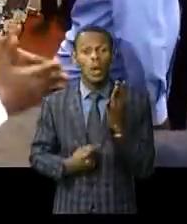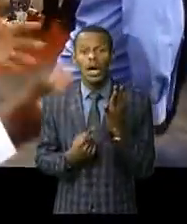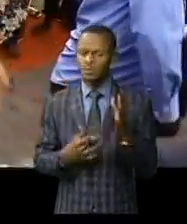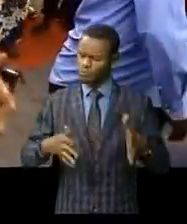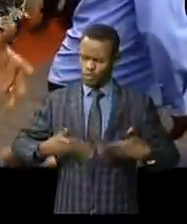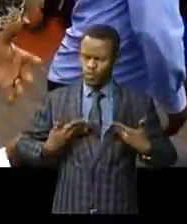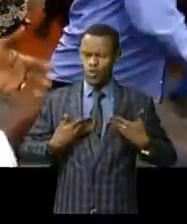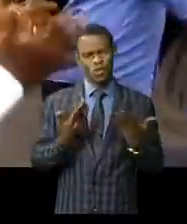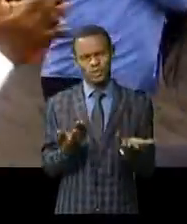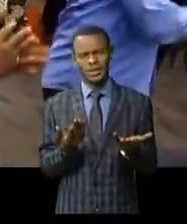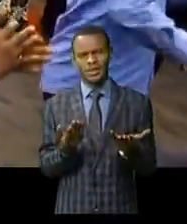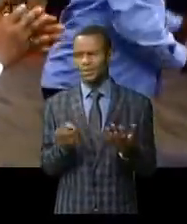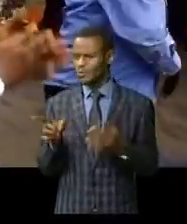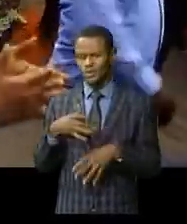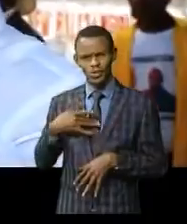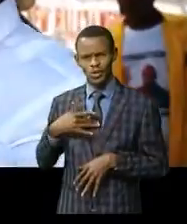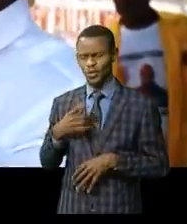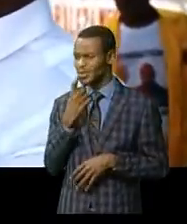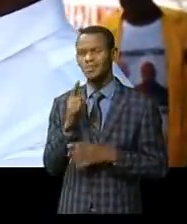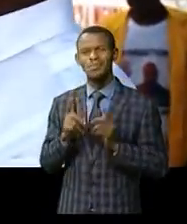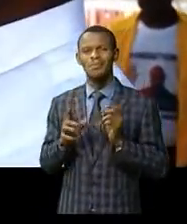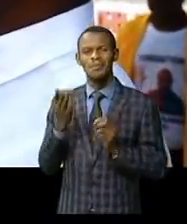appelé affectueusement Papa Social.